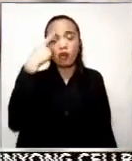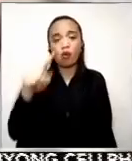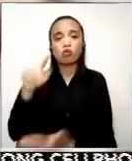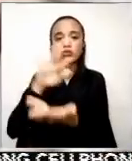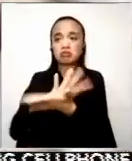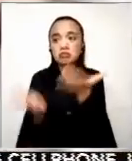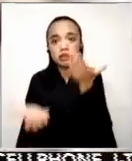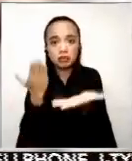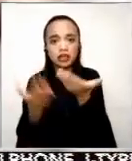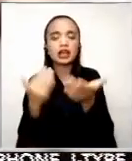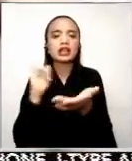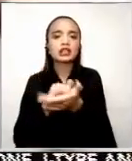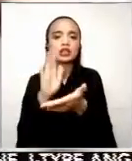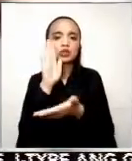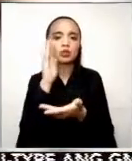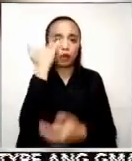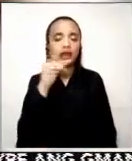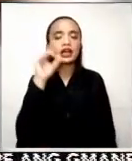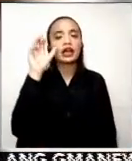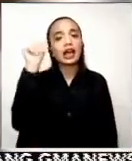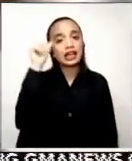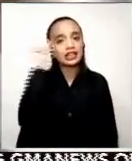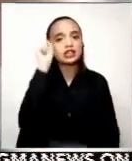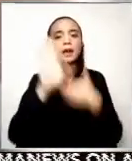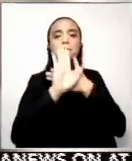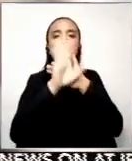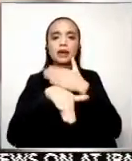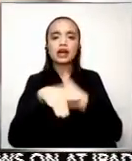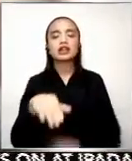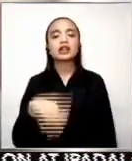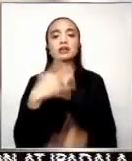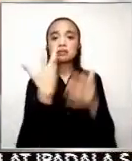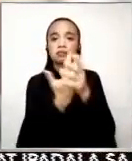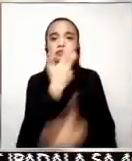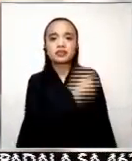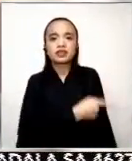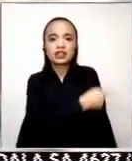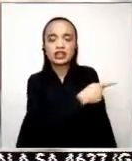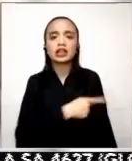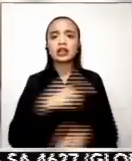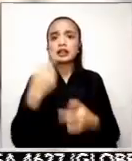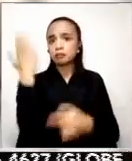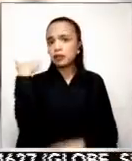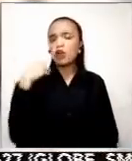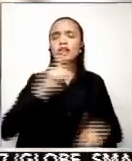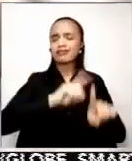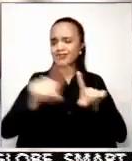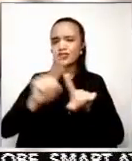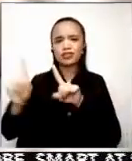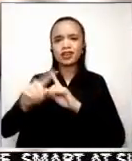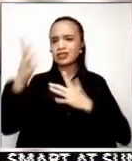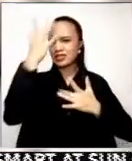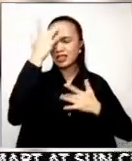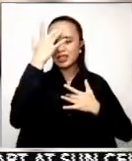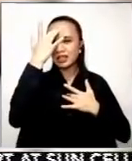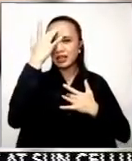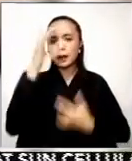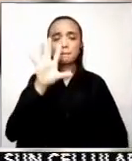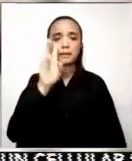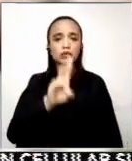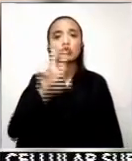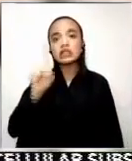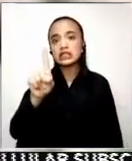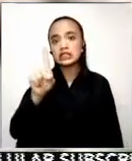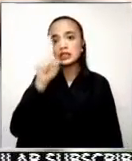ibinalik si Sanchez sa NBP Hospital. Dati na raw may iba't ibang sakit ang 71 taong gulang na si Sanchez.